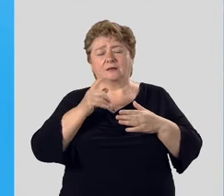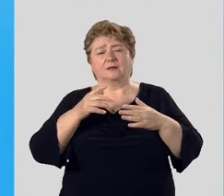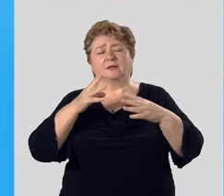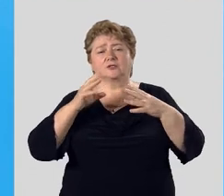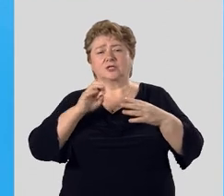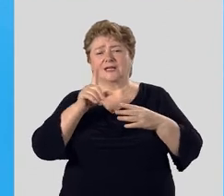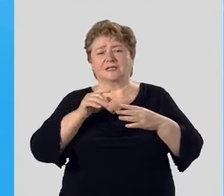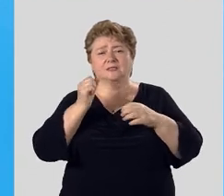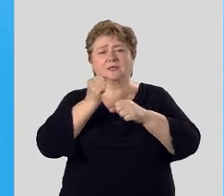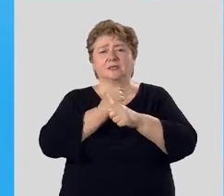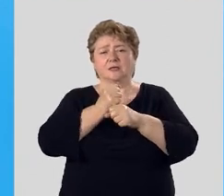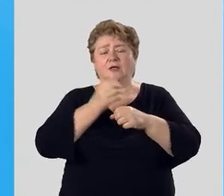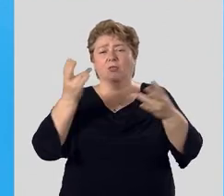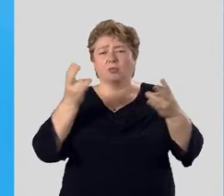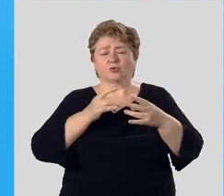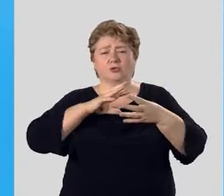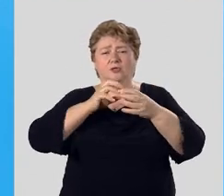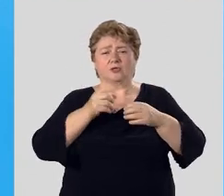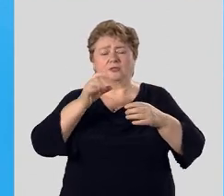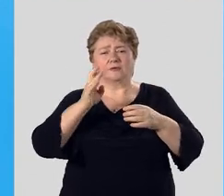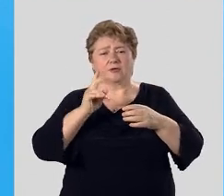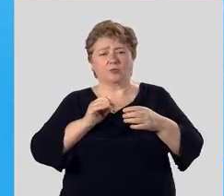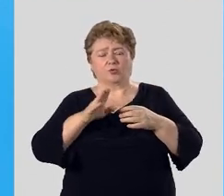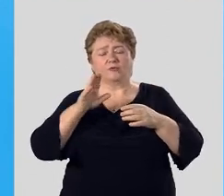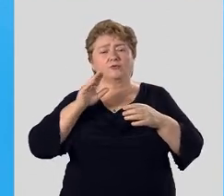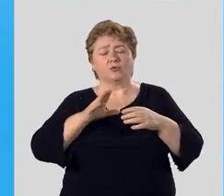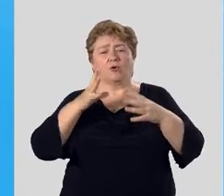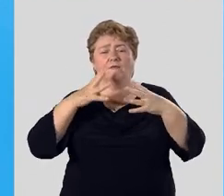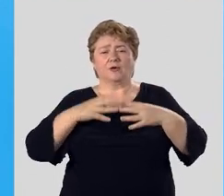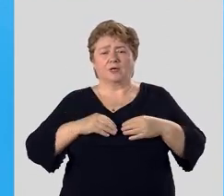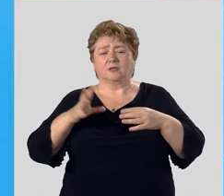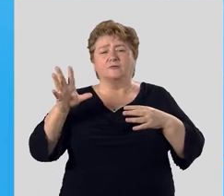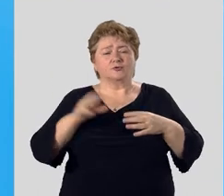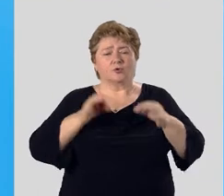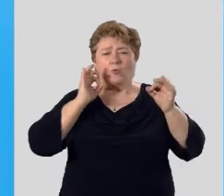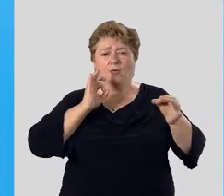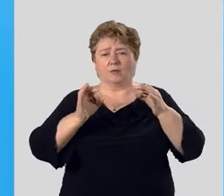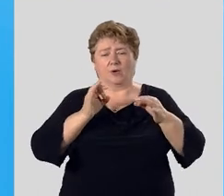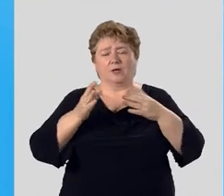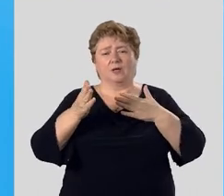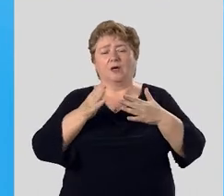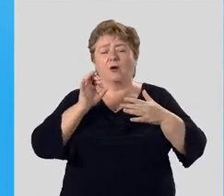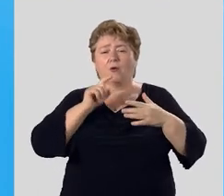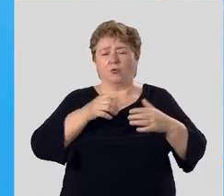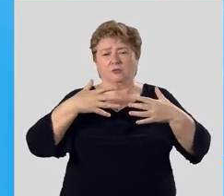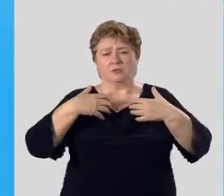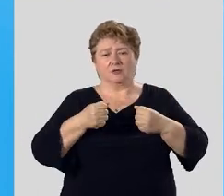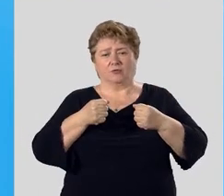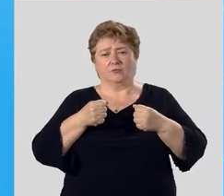железы производят нужное количество гормонов, то в организме все сбалансировано. Он